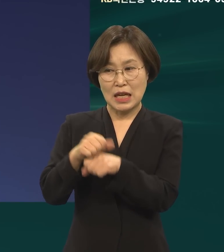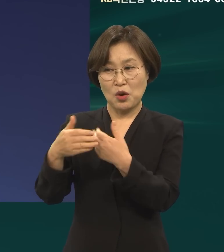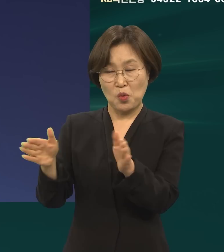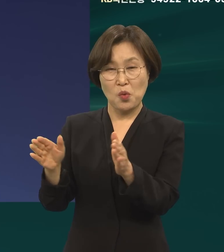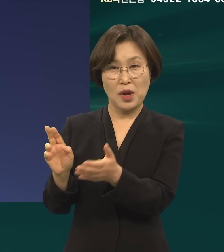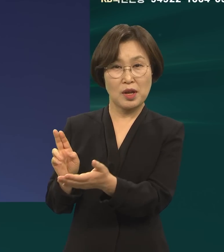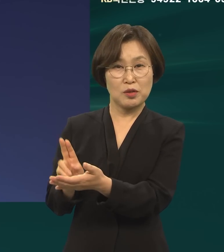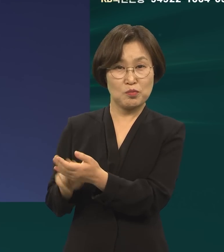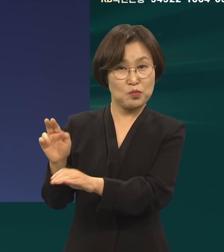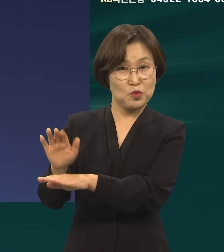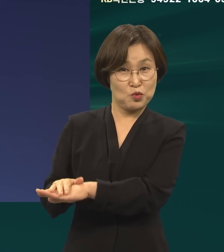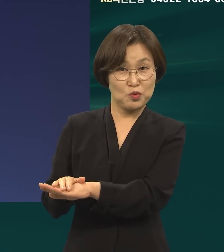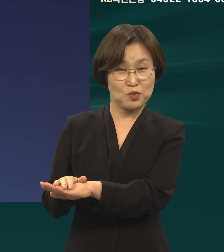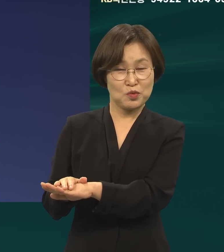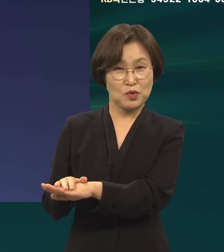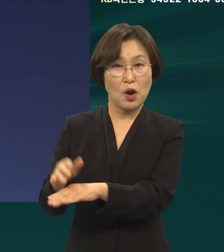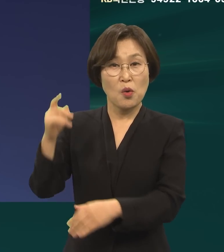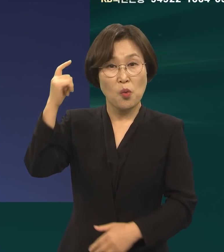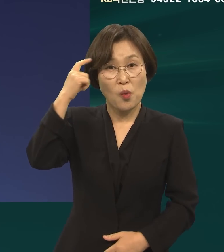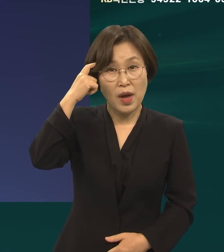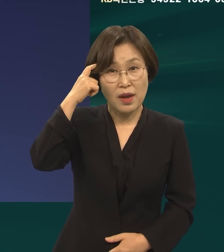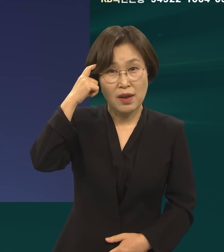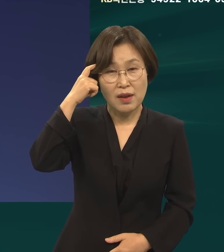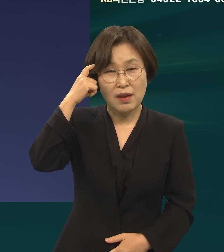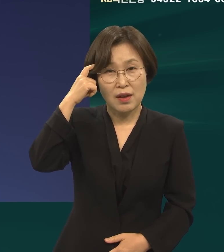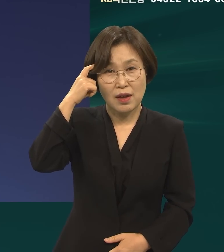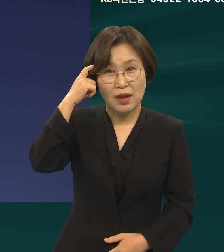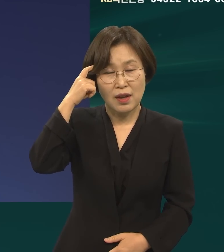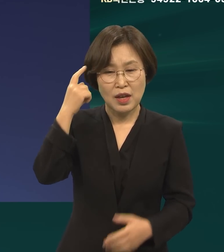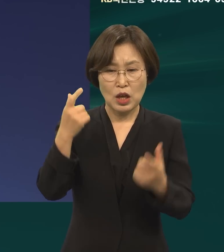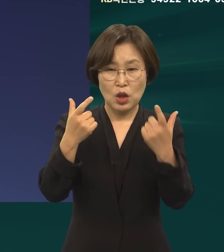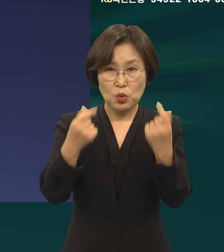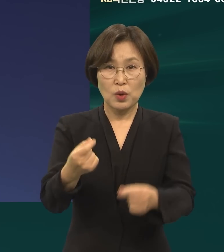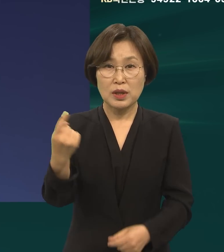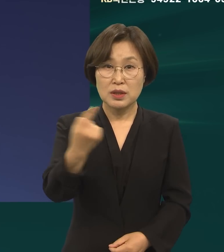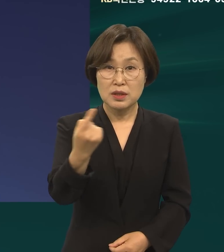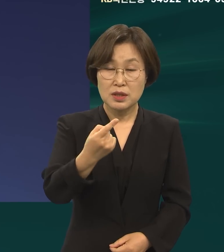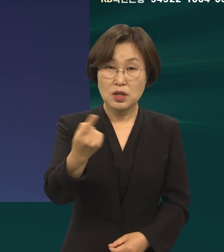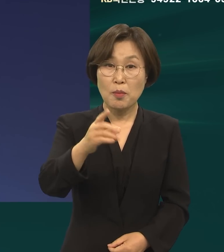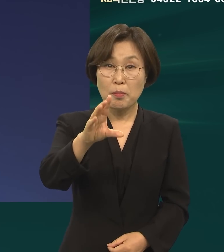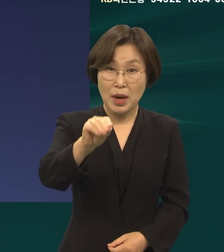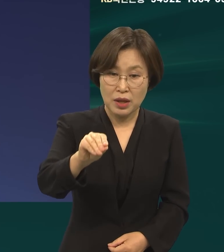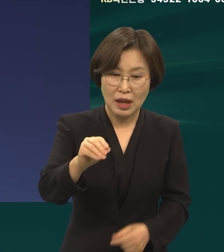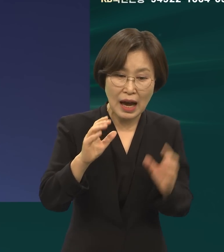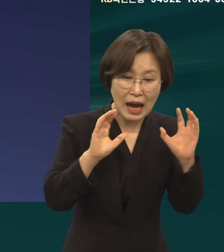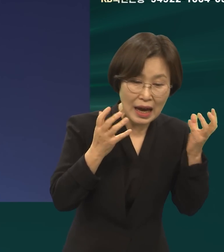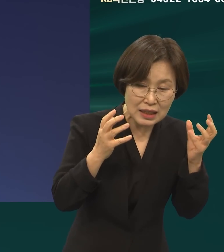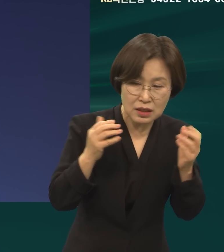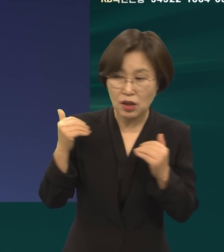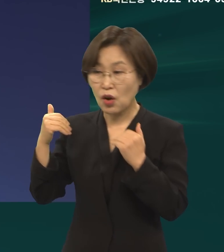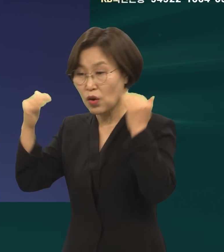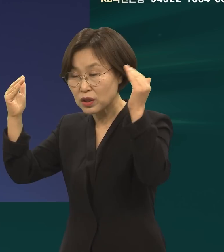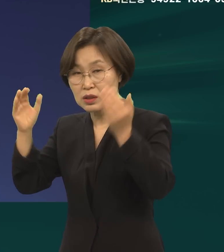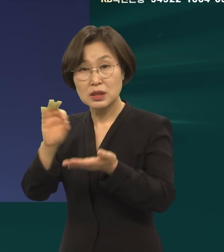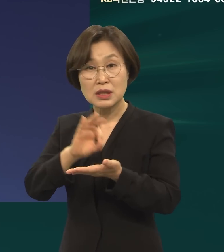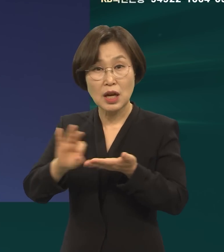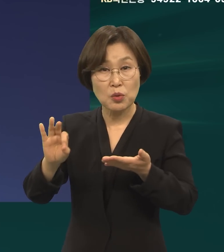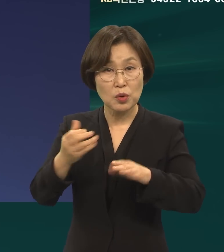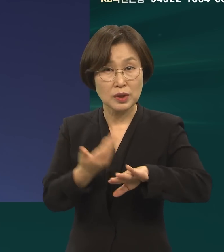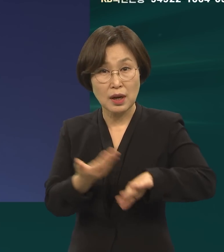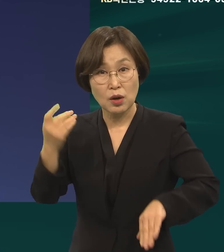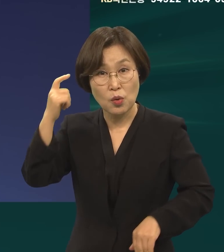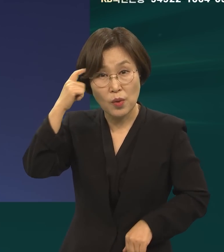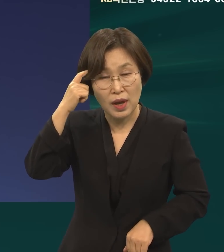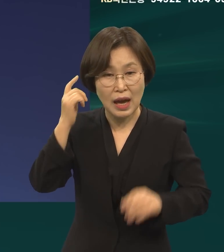관리하겠죠. 왜 똑같은 1,000만 원을 아이와 어른은 다르게 반응하는 것입니까? 왜 아이는